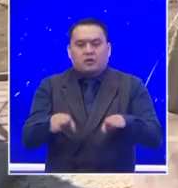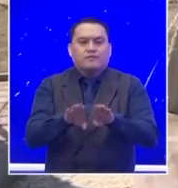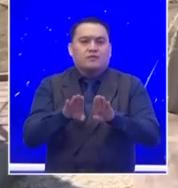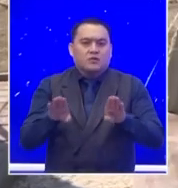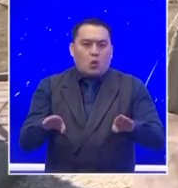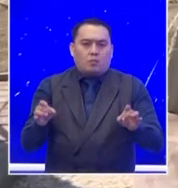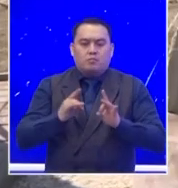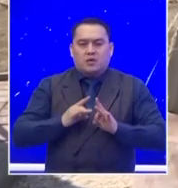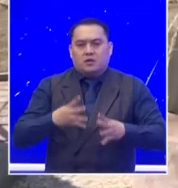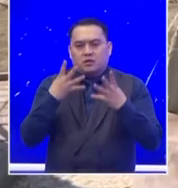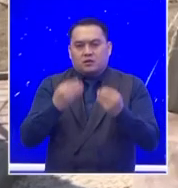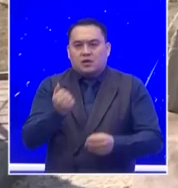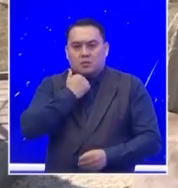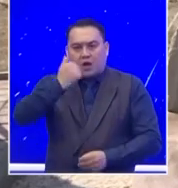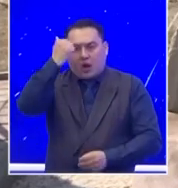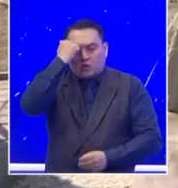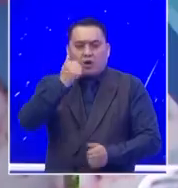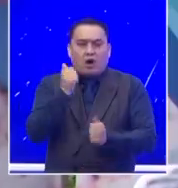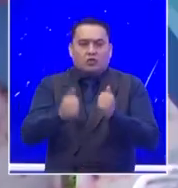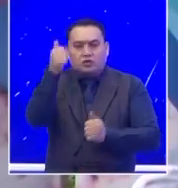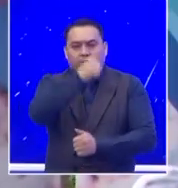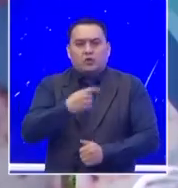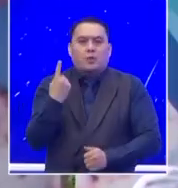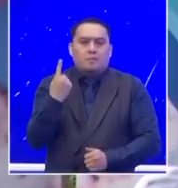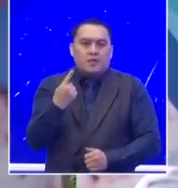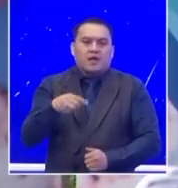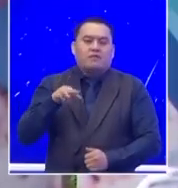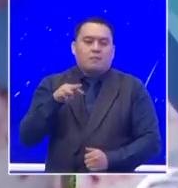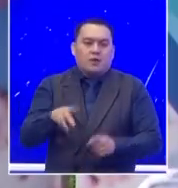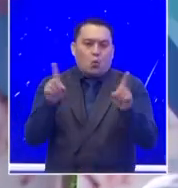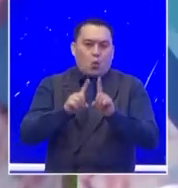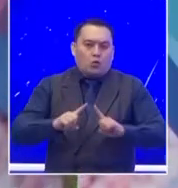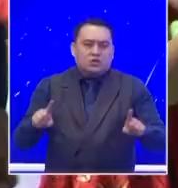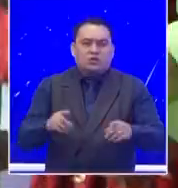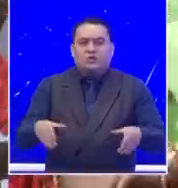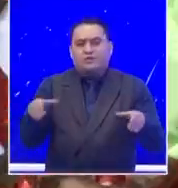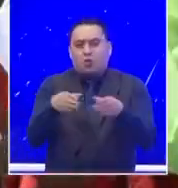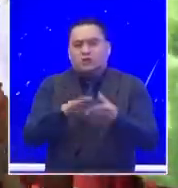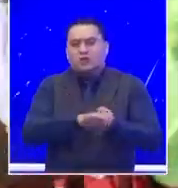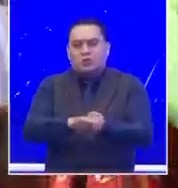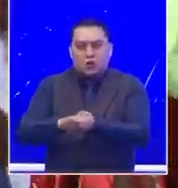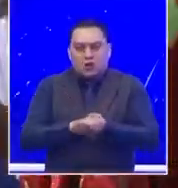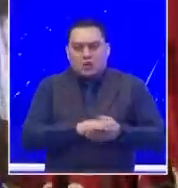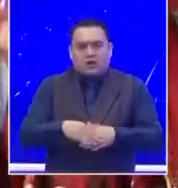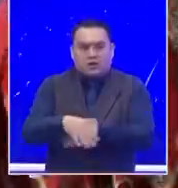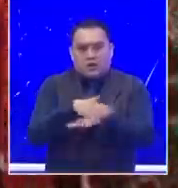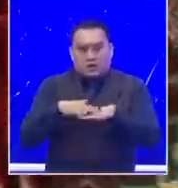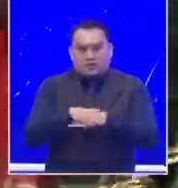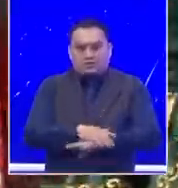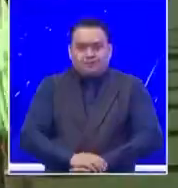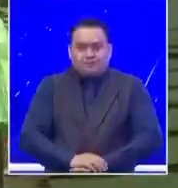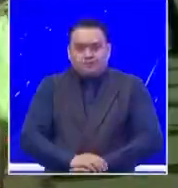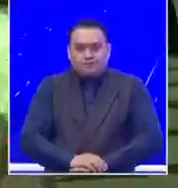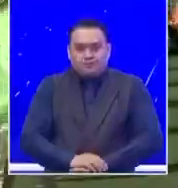ввести праздник – День благодарности, который ежегодно отмечается в день рождения уникального Института дружбы – Ассамблеи народа Казахстана.